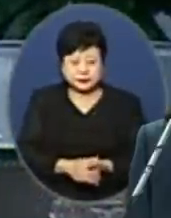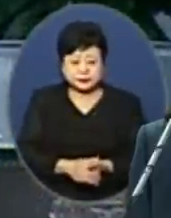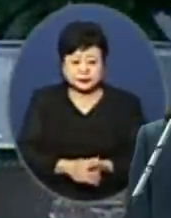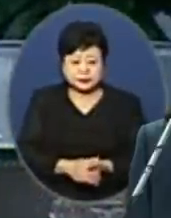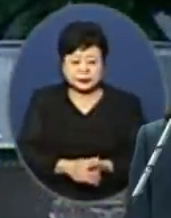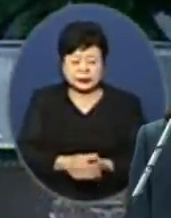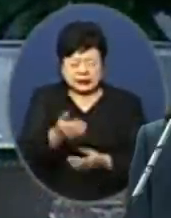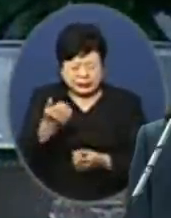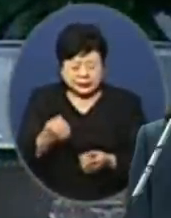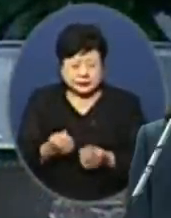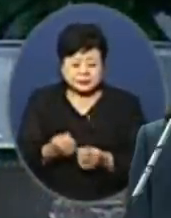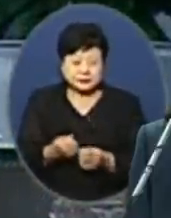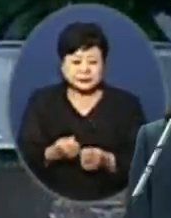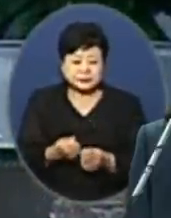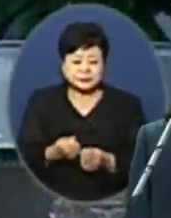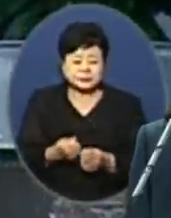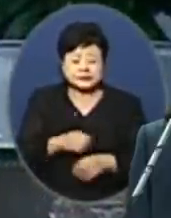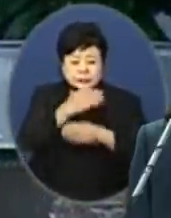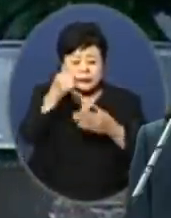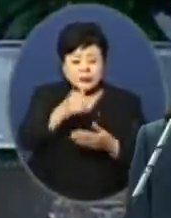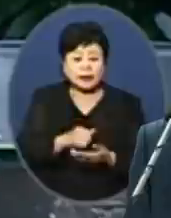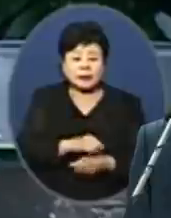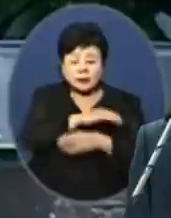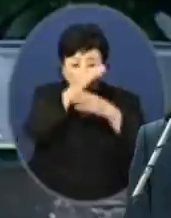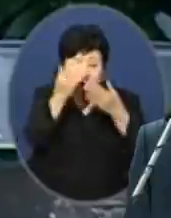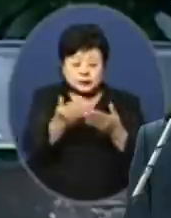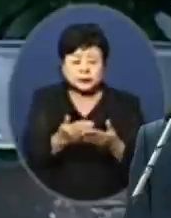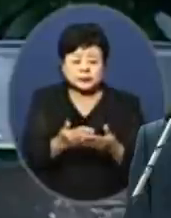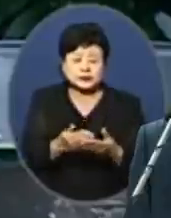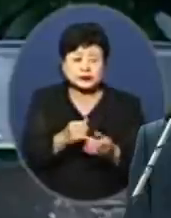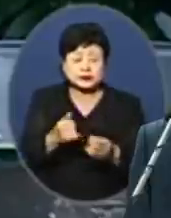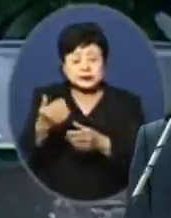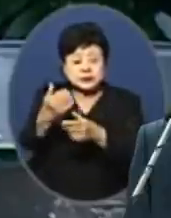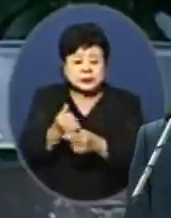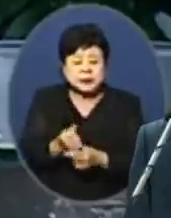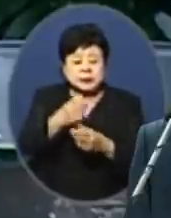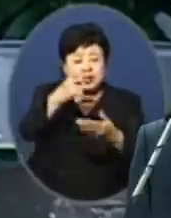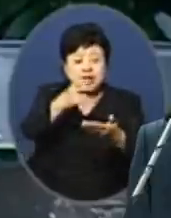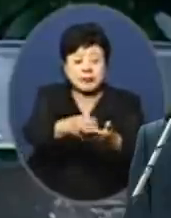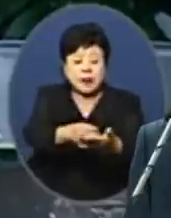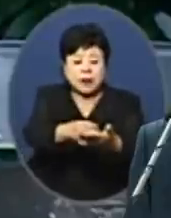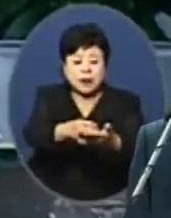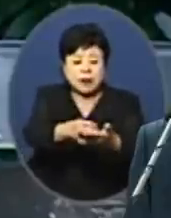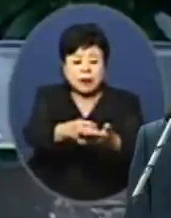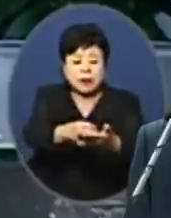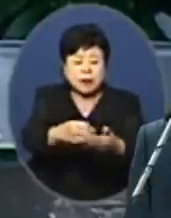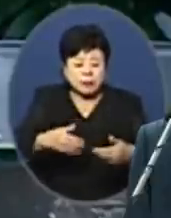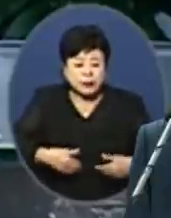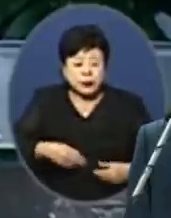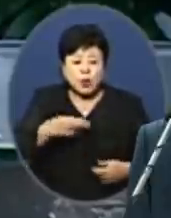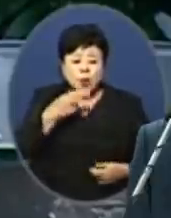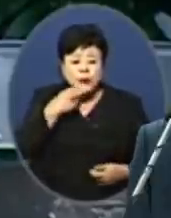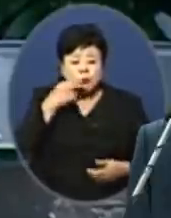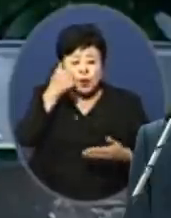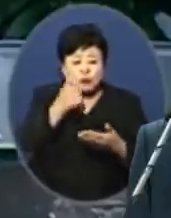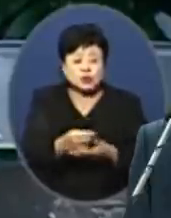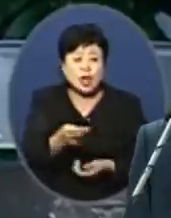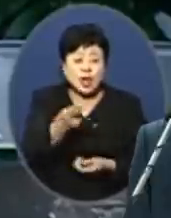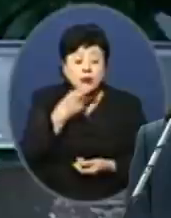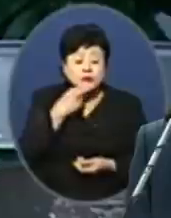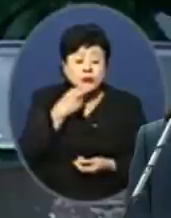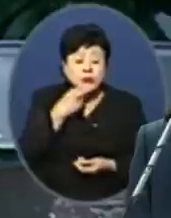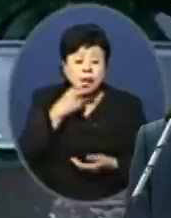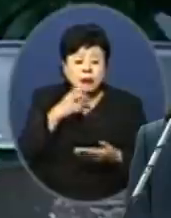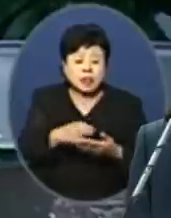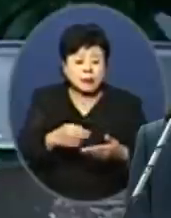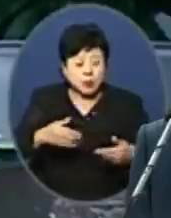말에는 의미가 굉장히 깊습니다. 모든 여러분을 잡는 계명들 필요 없어요. 이제는 죄가 없으니 계명이 필요